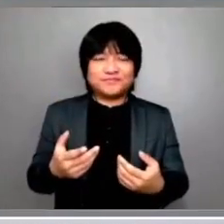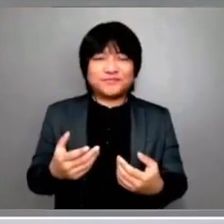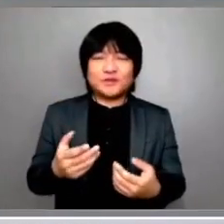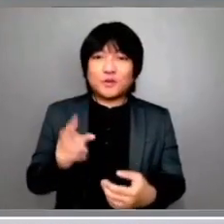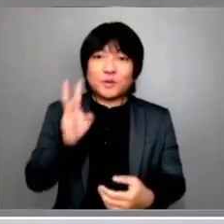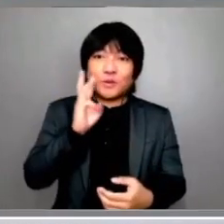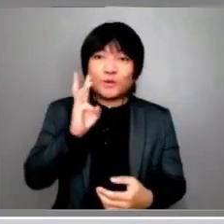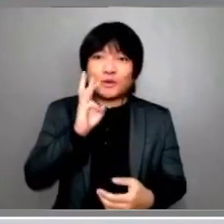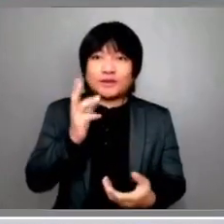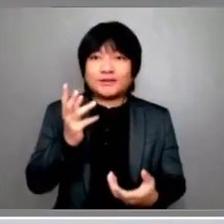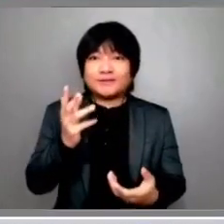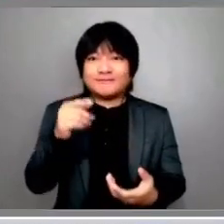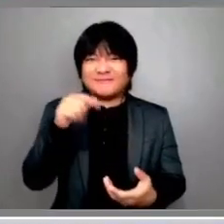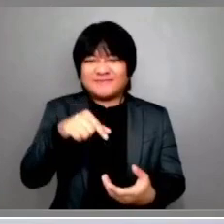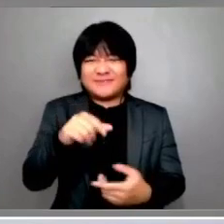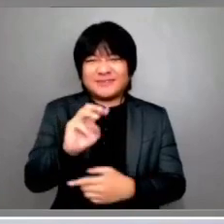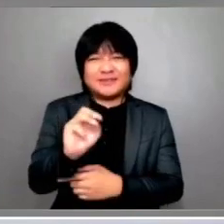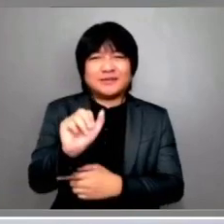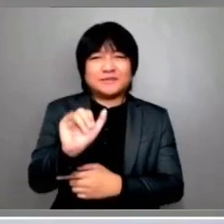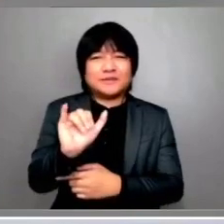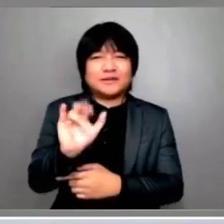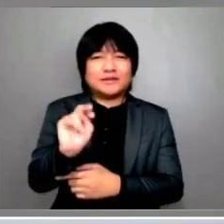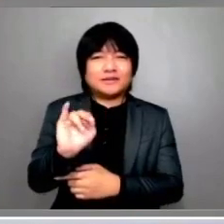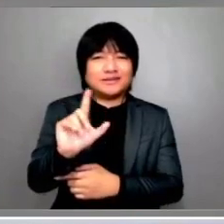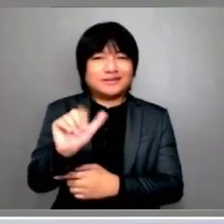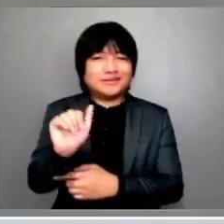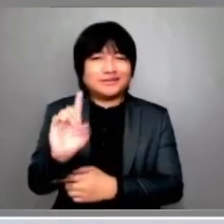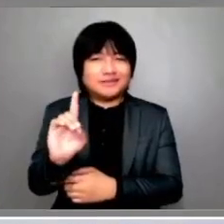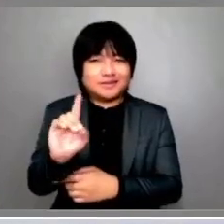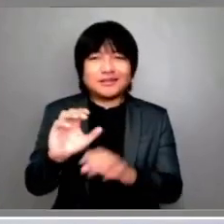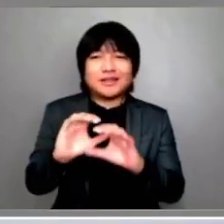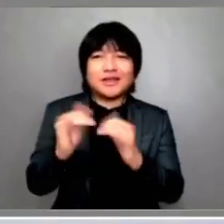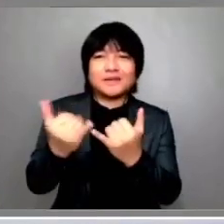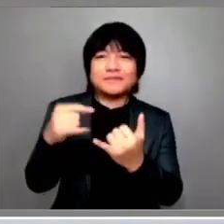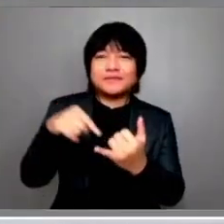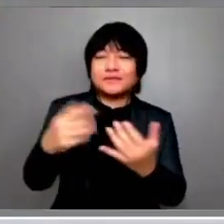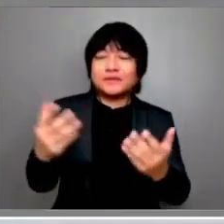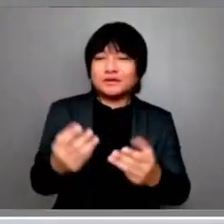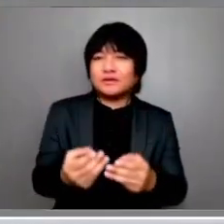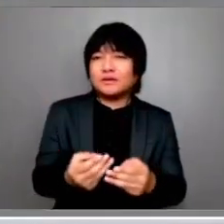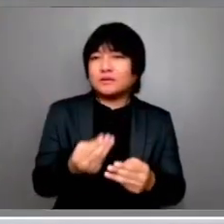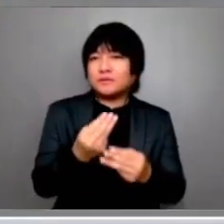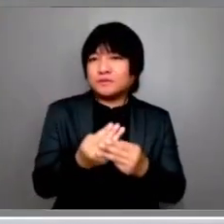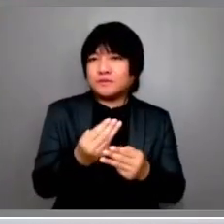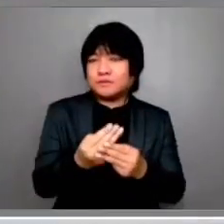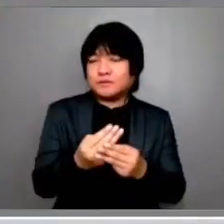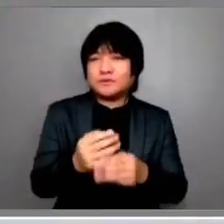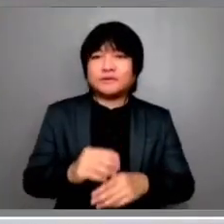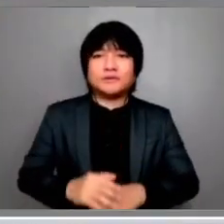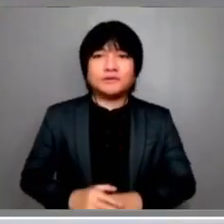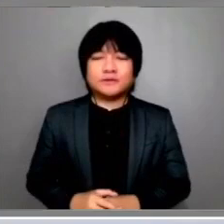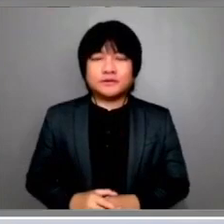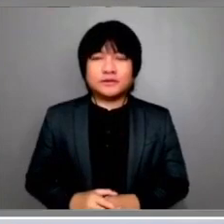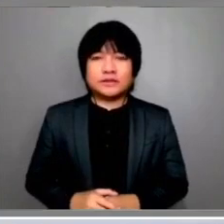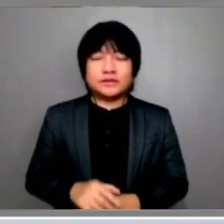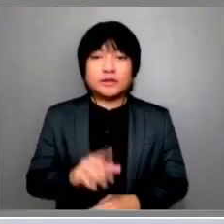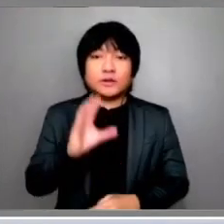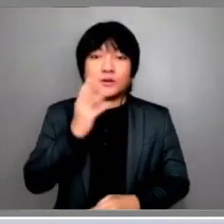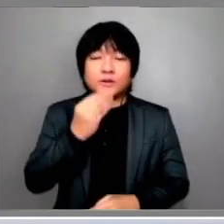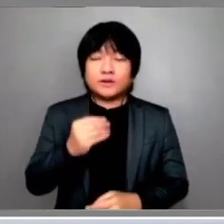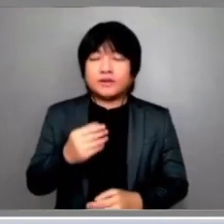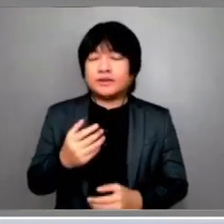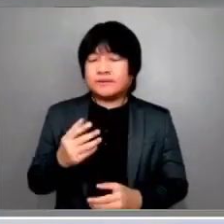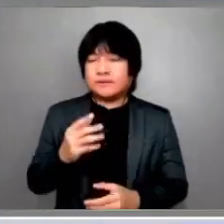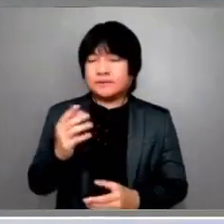Maynilad dito yan sa lungsod ng muntin lupa at Kasama pa ng pangulo si environment secretary Maria Anton